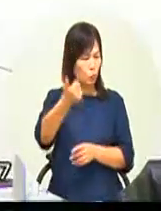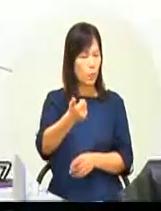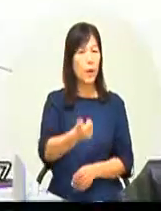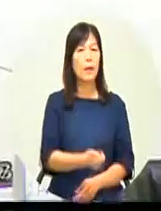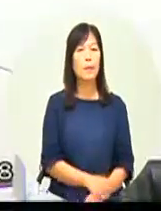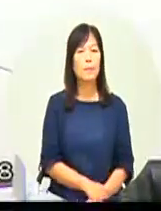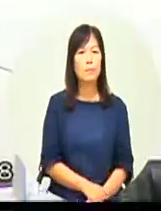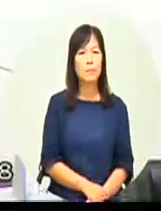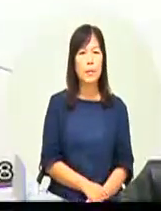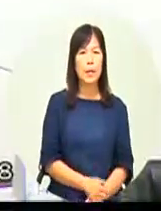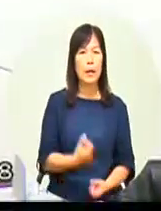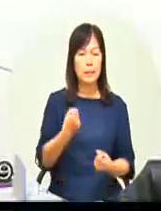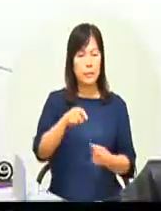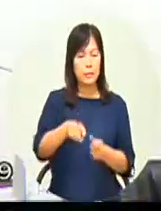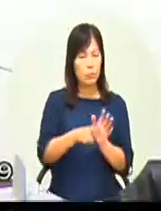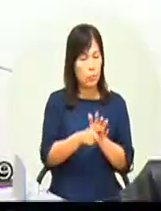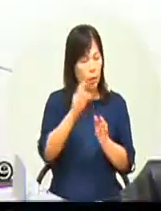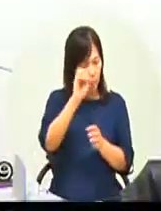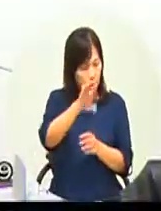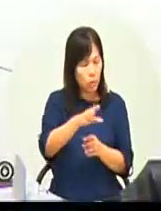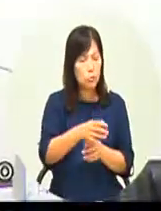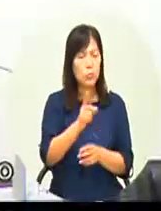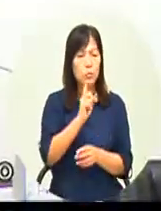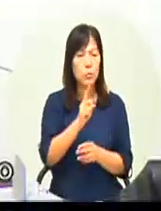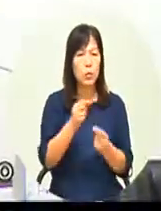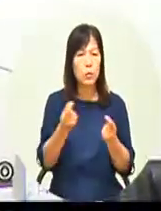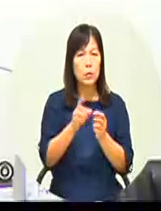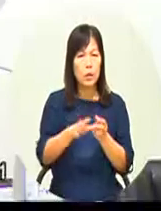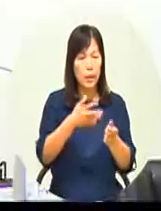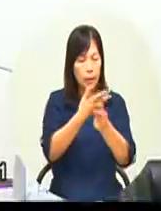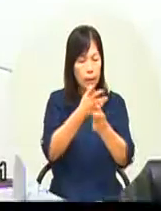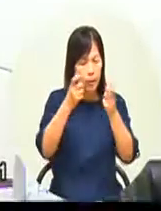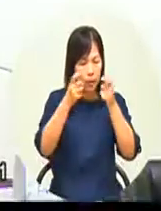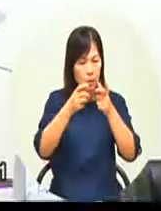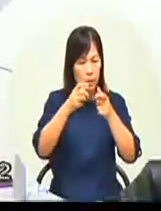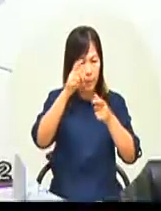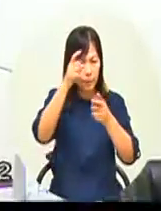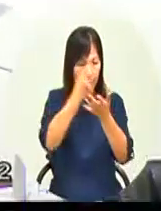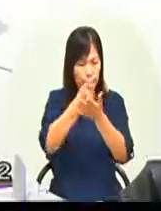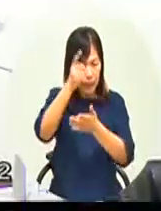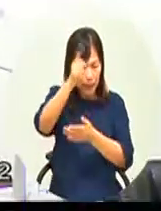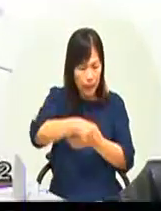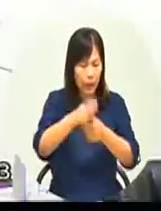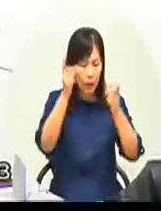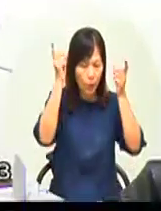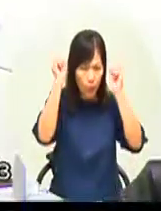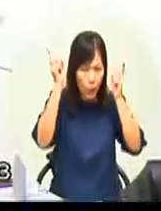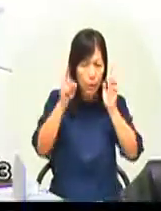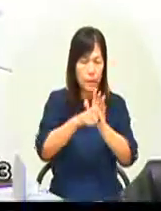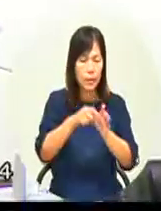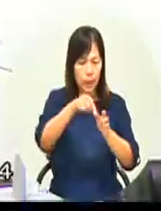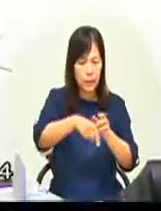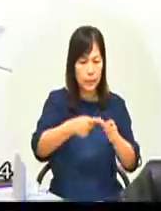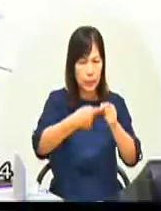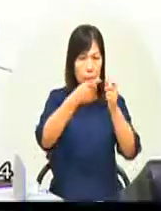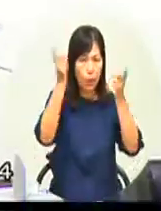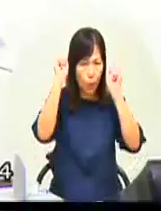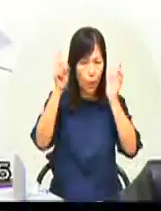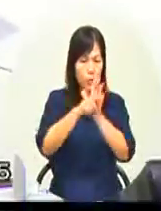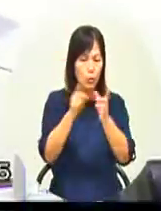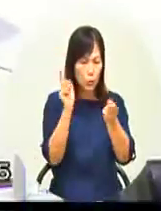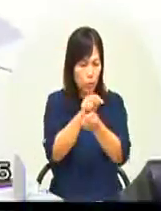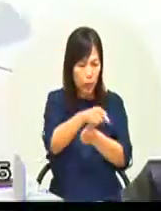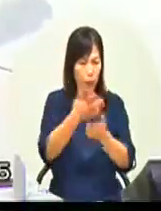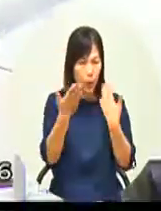这边我要建议局长的是说，怎么样让我们的所有的来旅游的来到我们莲池潭的第一站，他很清楚的就知道